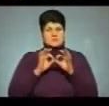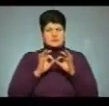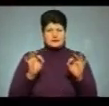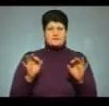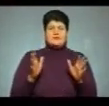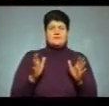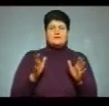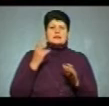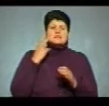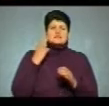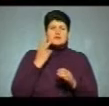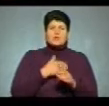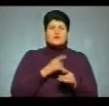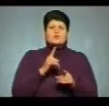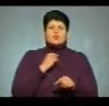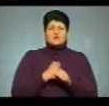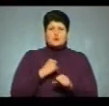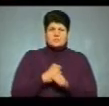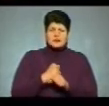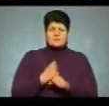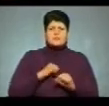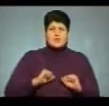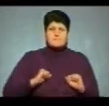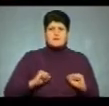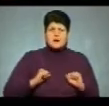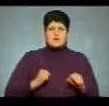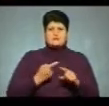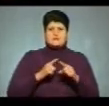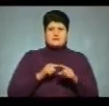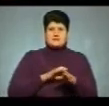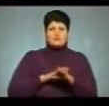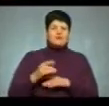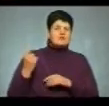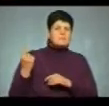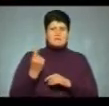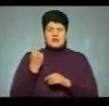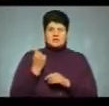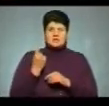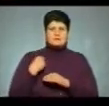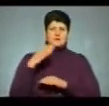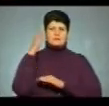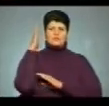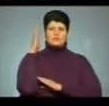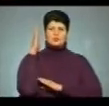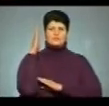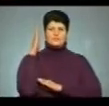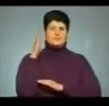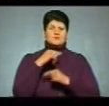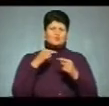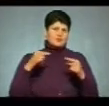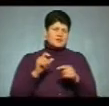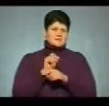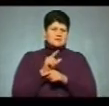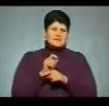завжди хотів щось зробити і намагався це виконати першим. Він підносив руку з будь-якими завданнями,